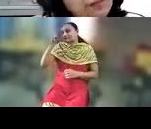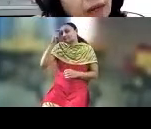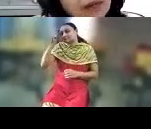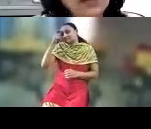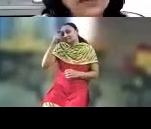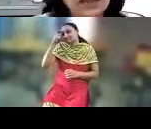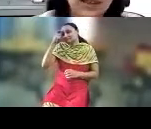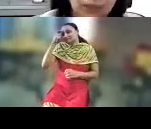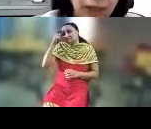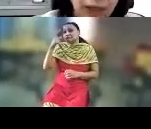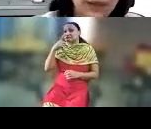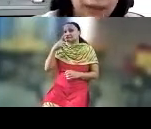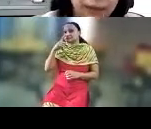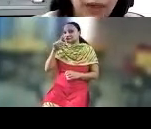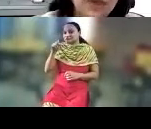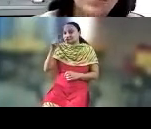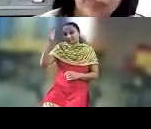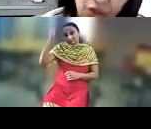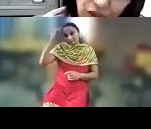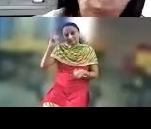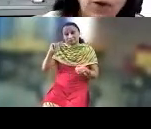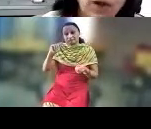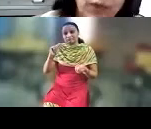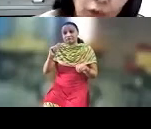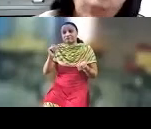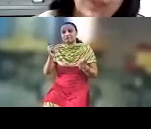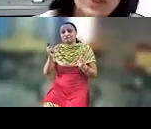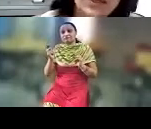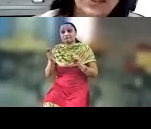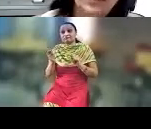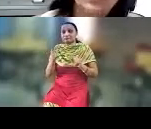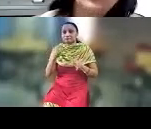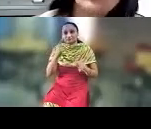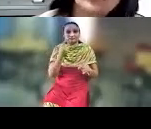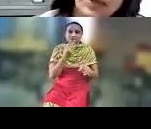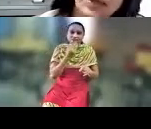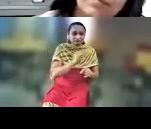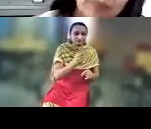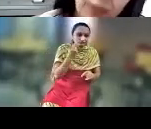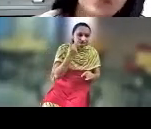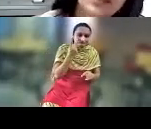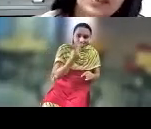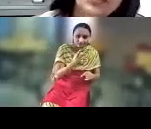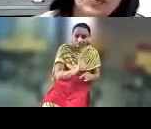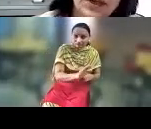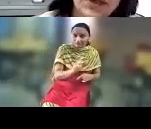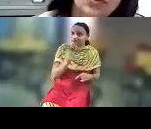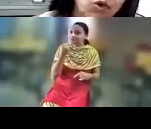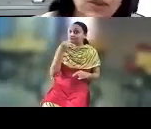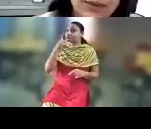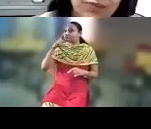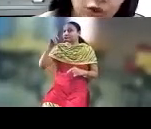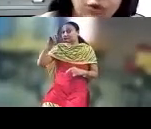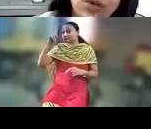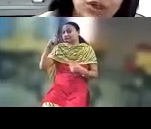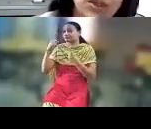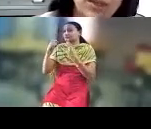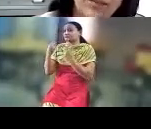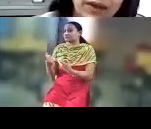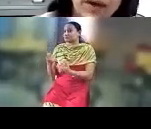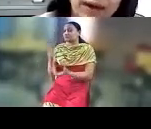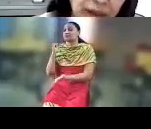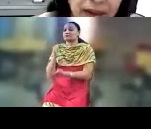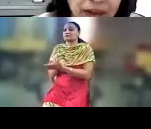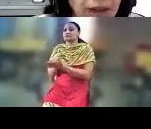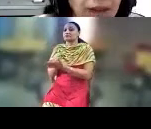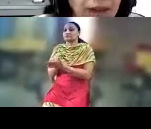हमें माँ की रेजिलियंस बढ़ानी है। बच्चे की प्रॉब्लम को भी देखा जाएगा, पर सबसे पहले माँ की रेजिलियंस बढ़ेगी तो वो सब चीजों को अच्छे से